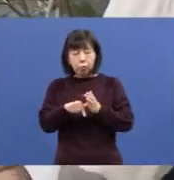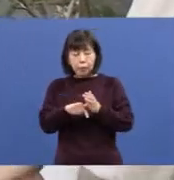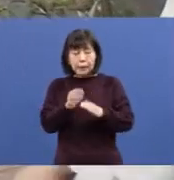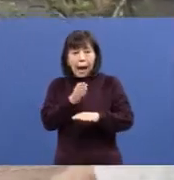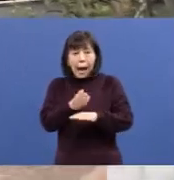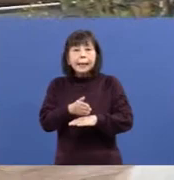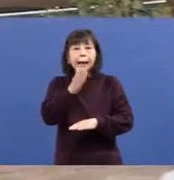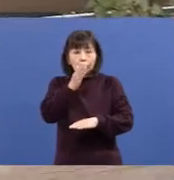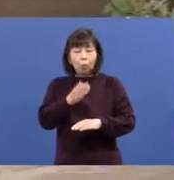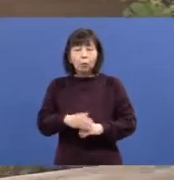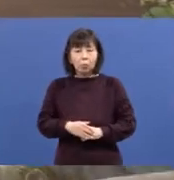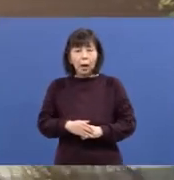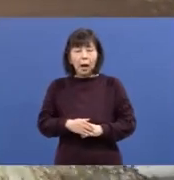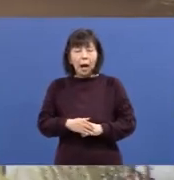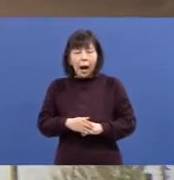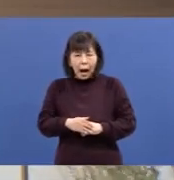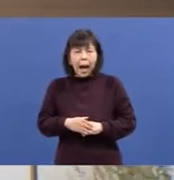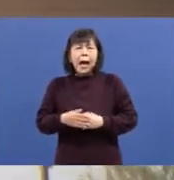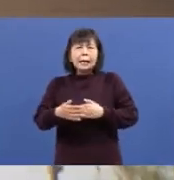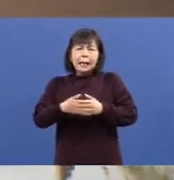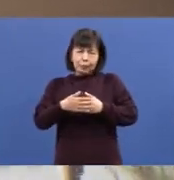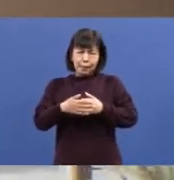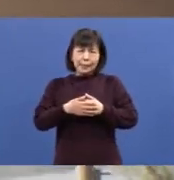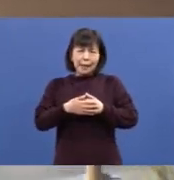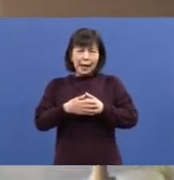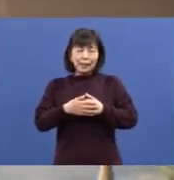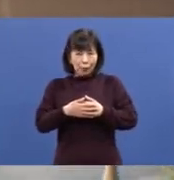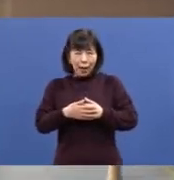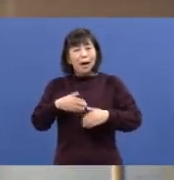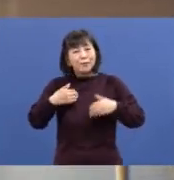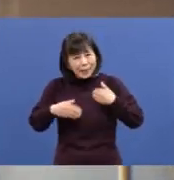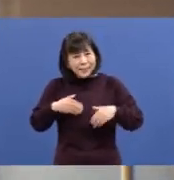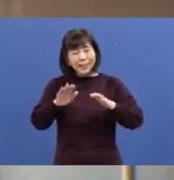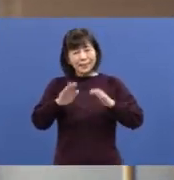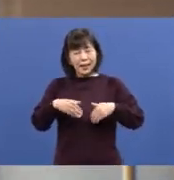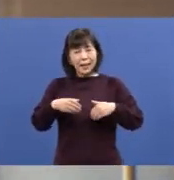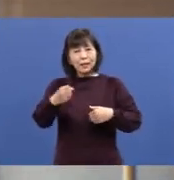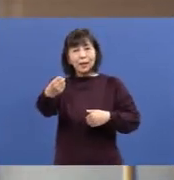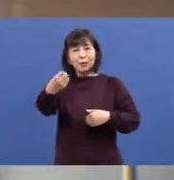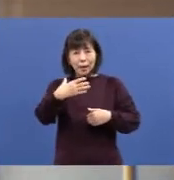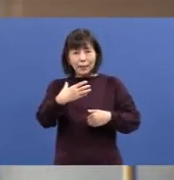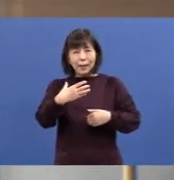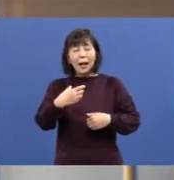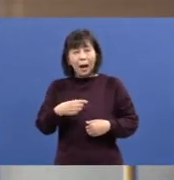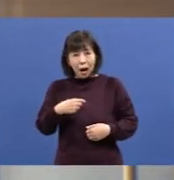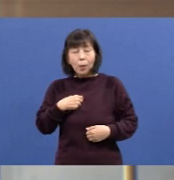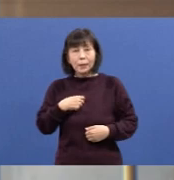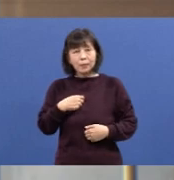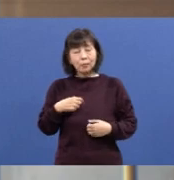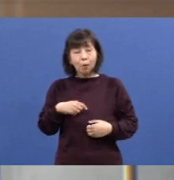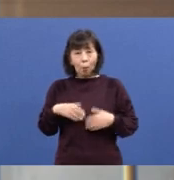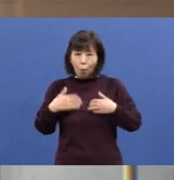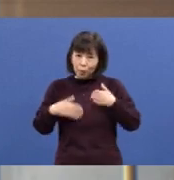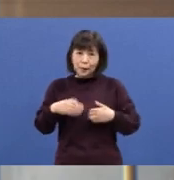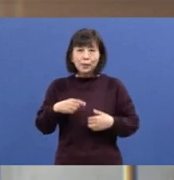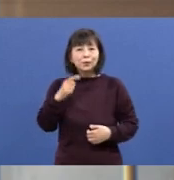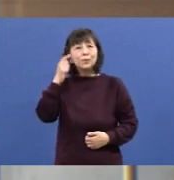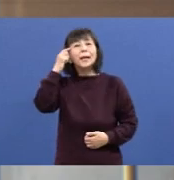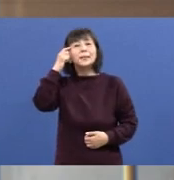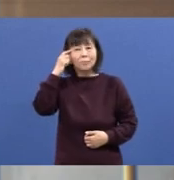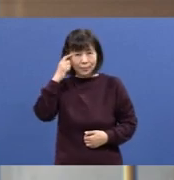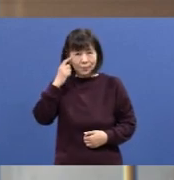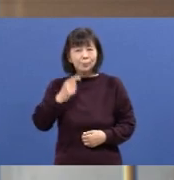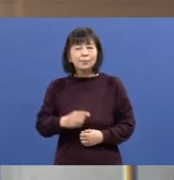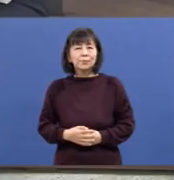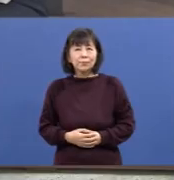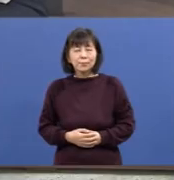ありがとうっていう言葉だったり、とても助かったとか嬉しかったっていう、その言葉だけで私はすごい嬉しさとかやりがいが感じます